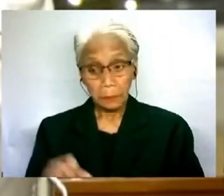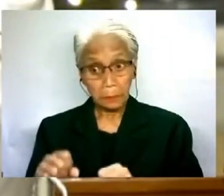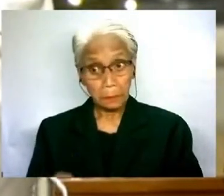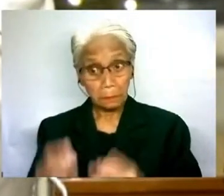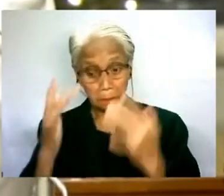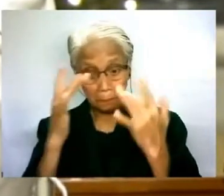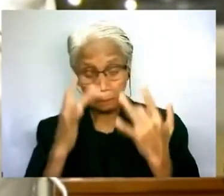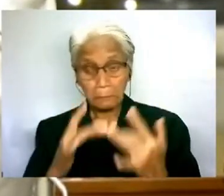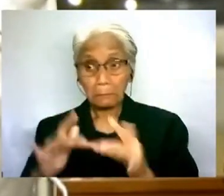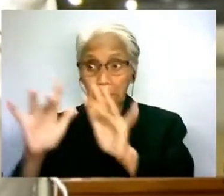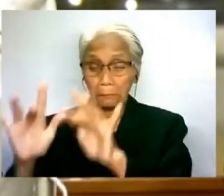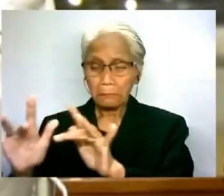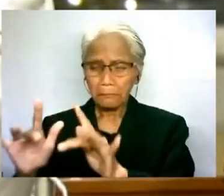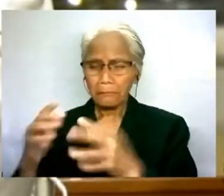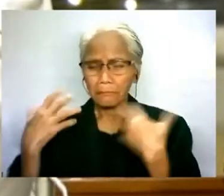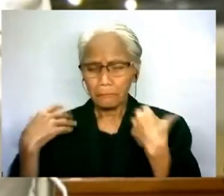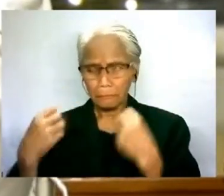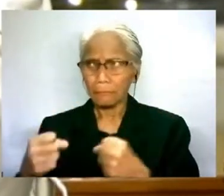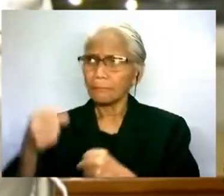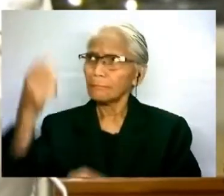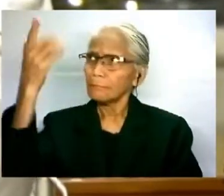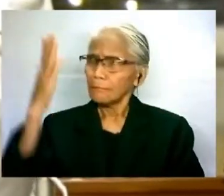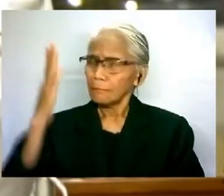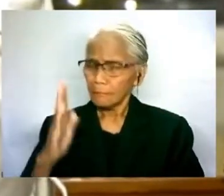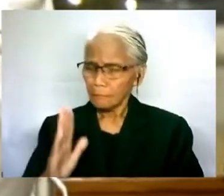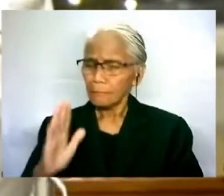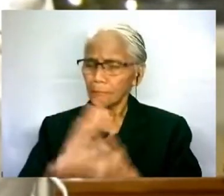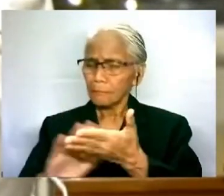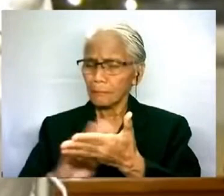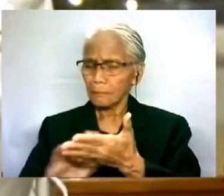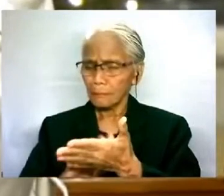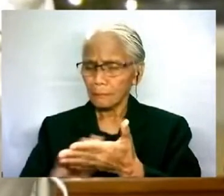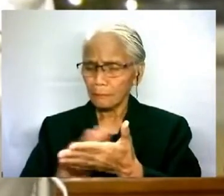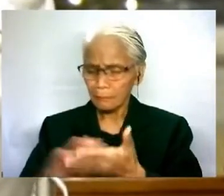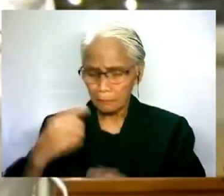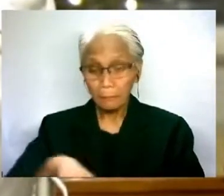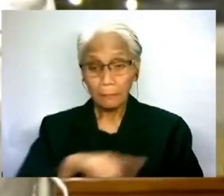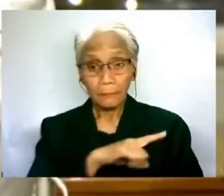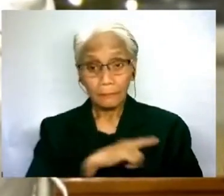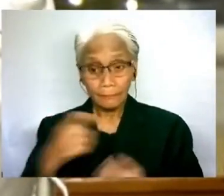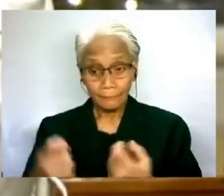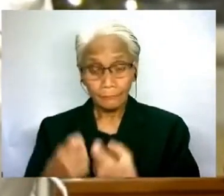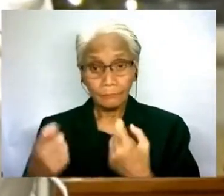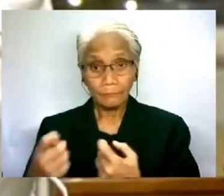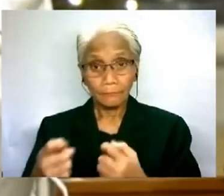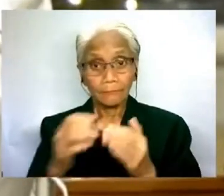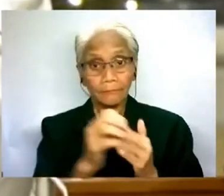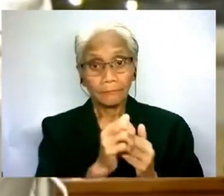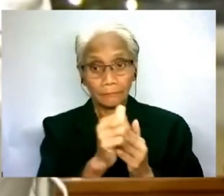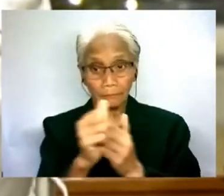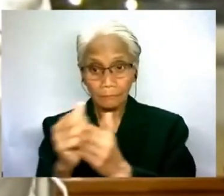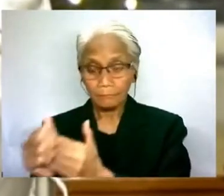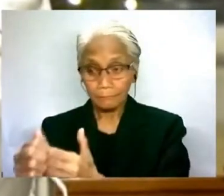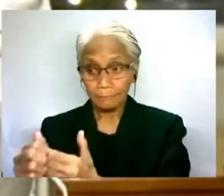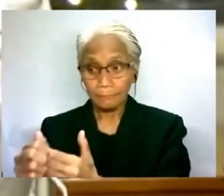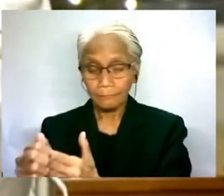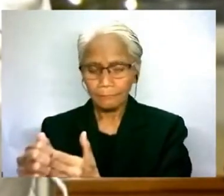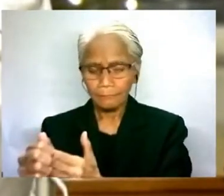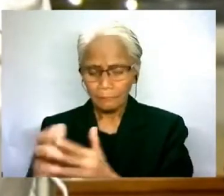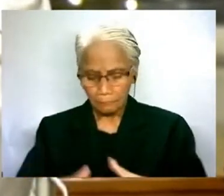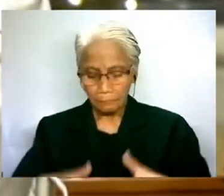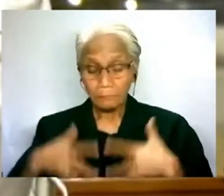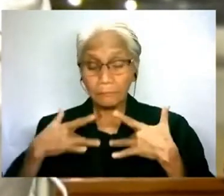makapangyarihang Diyos, patawarin tayo sa ating mga kasalanan at patnubayan tayo sa buhay na